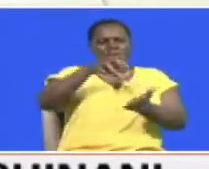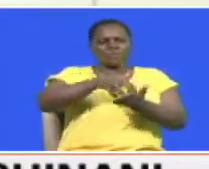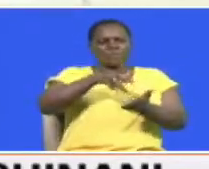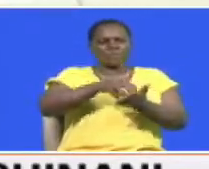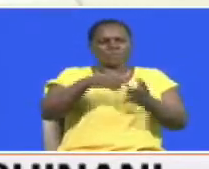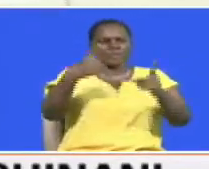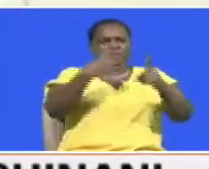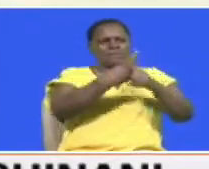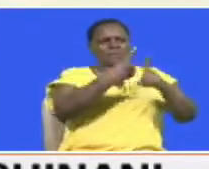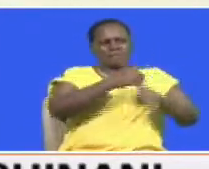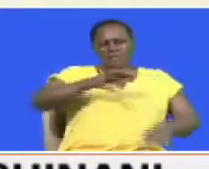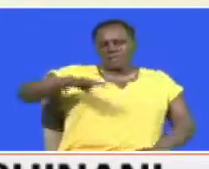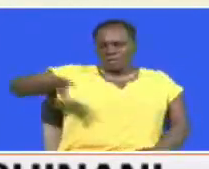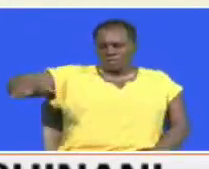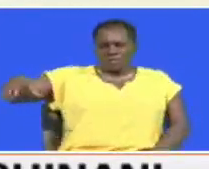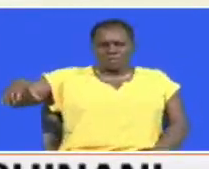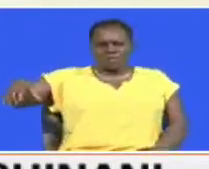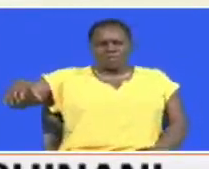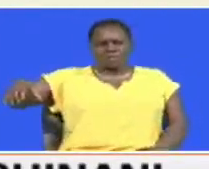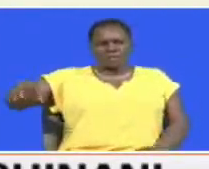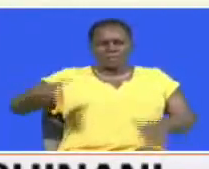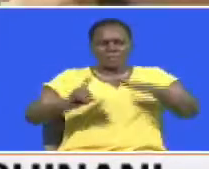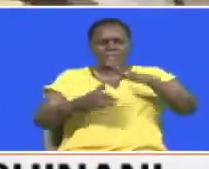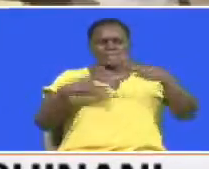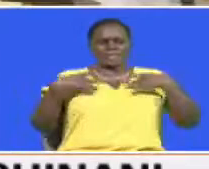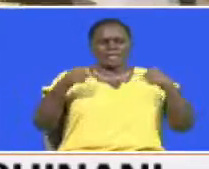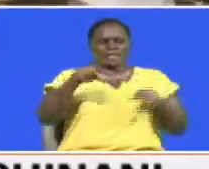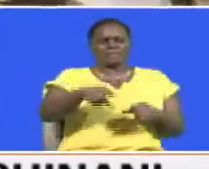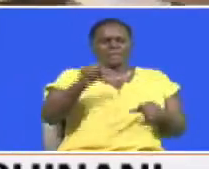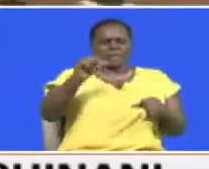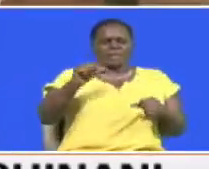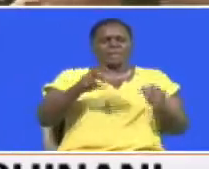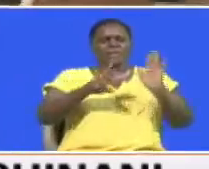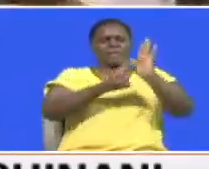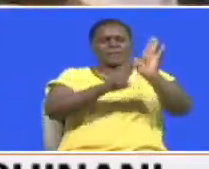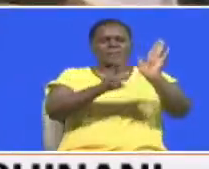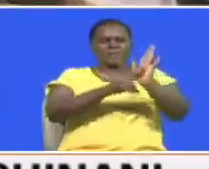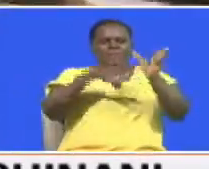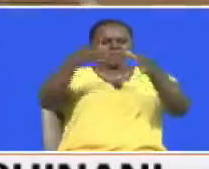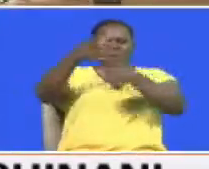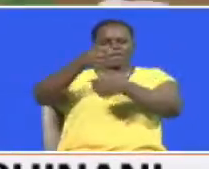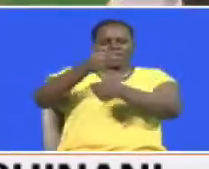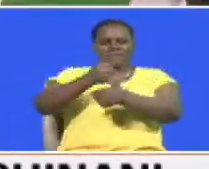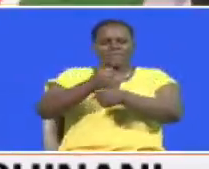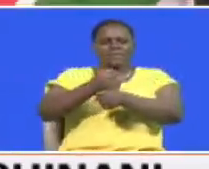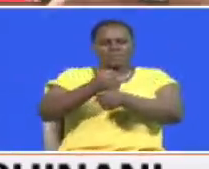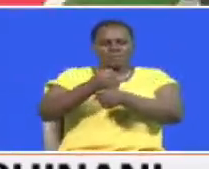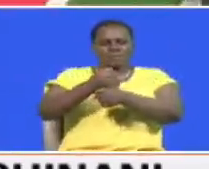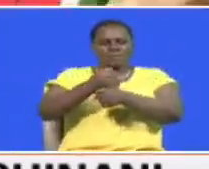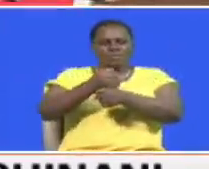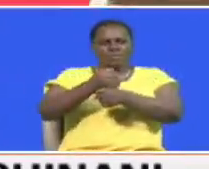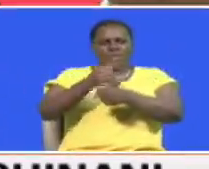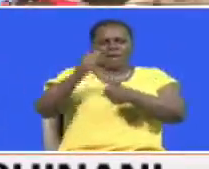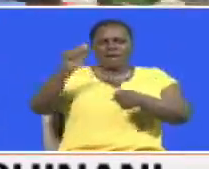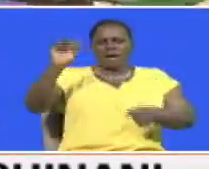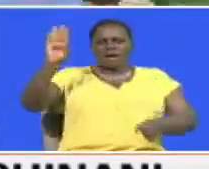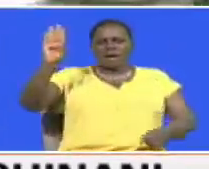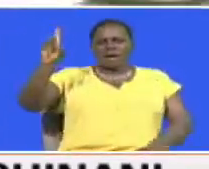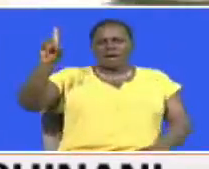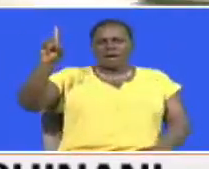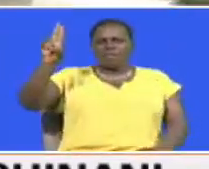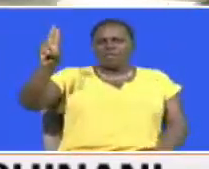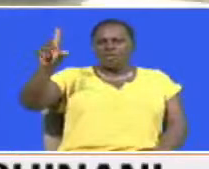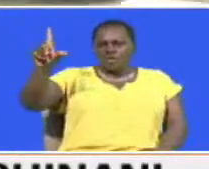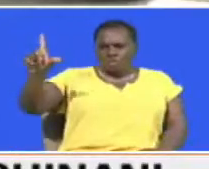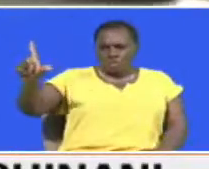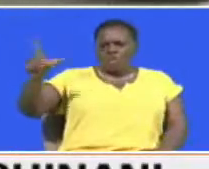kaunti tofauti zilizoteuliwa na Wizara ya Afya, mwakilishi wa shirika hilo nchini Daktari Abdul